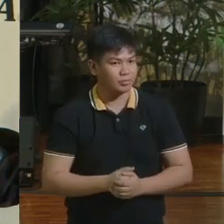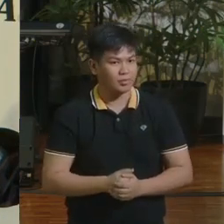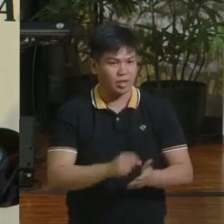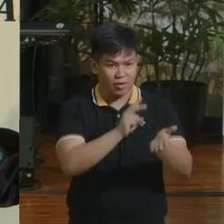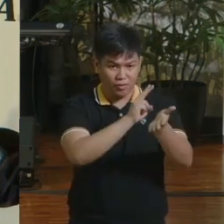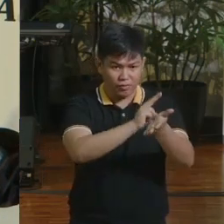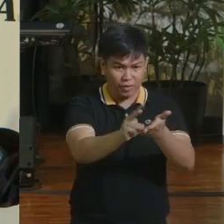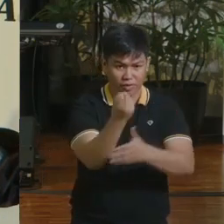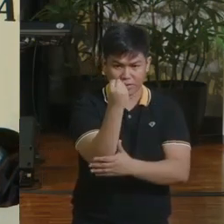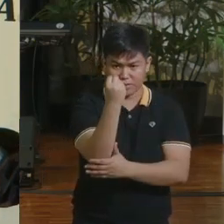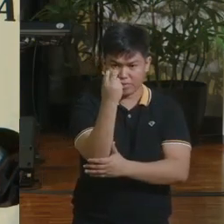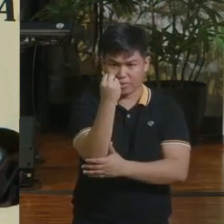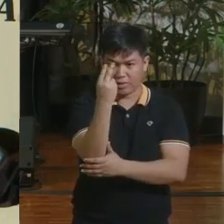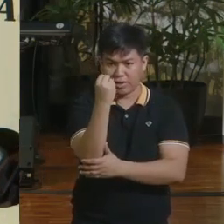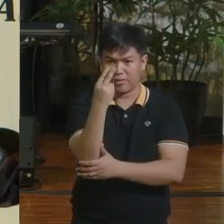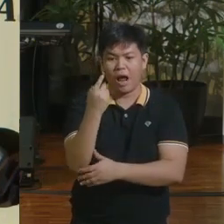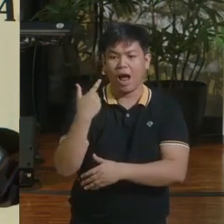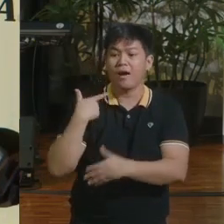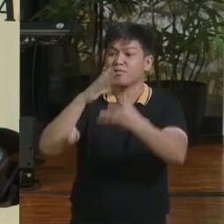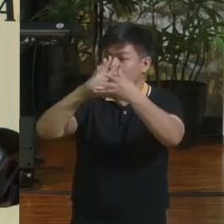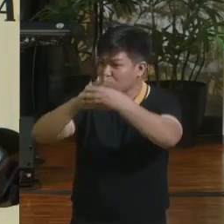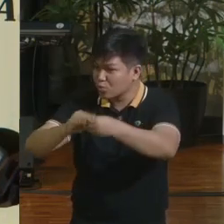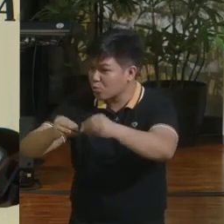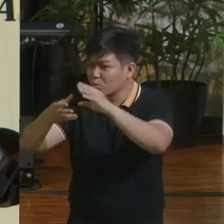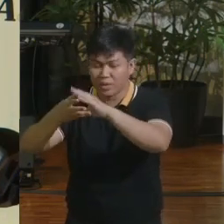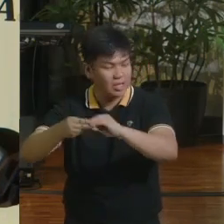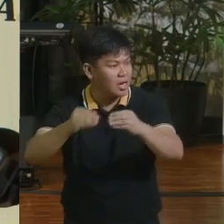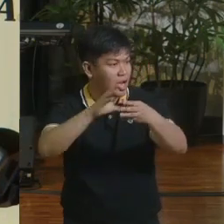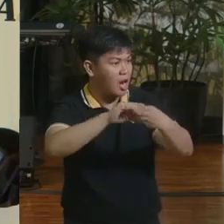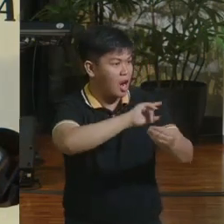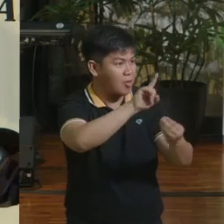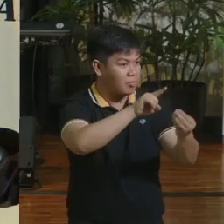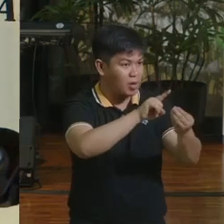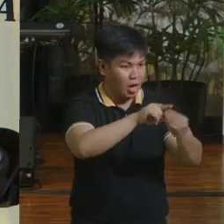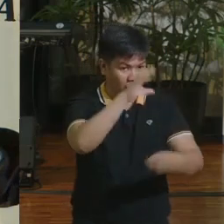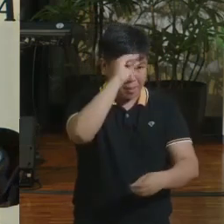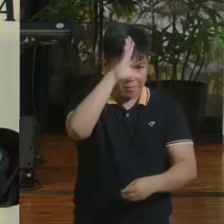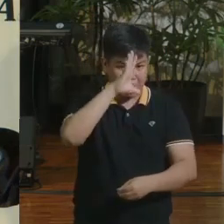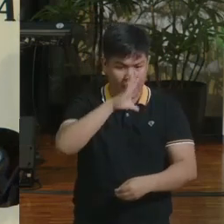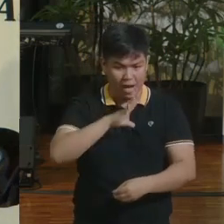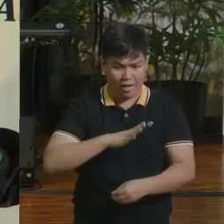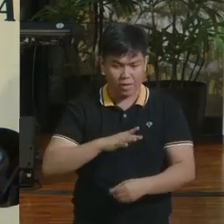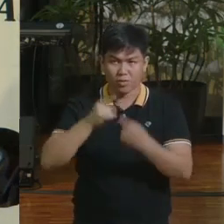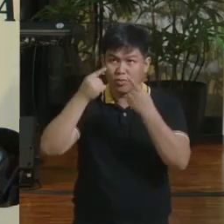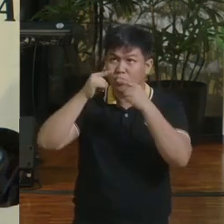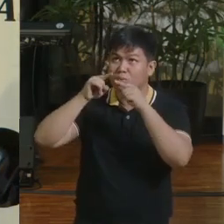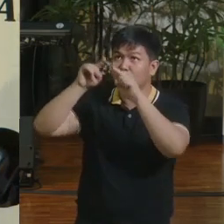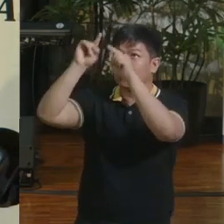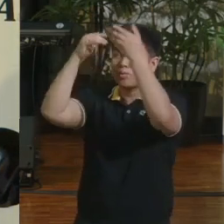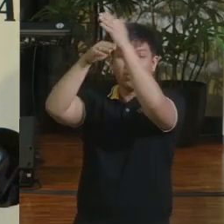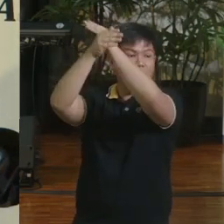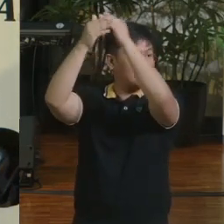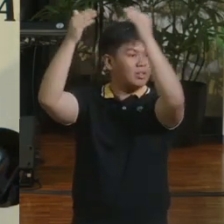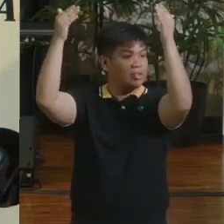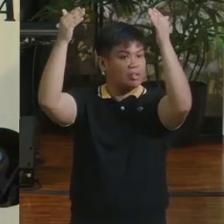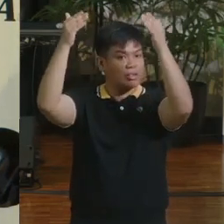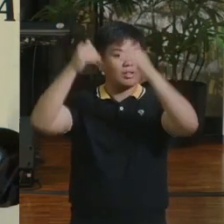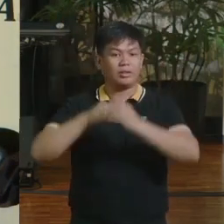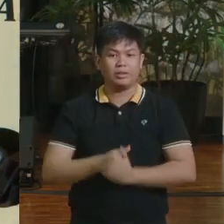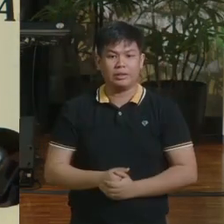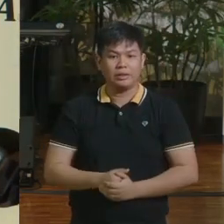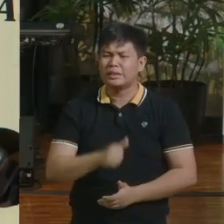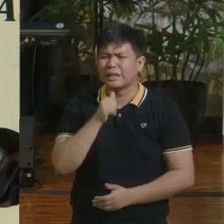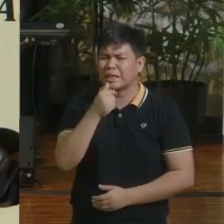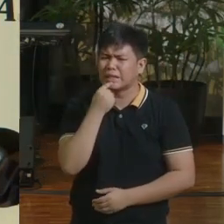na chapter 12, meron siya pong kwento doon na isang lalaki na inakyat sa third heaven. No? Hindi niya